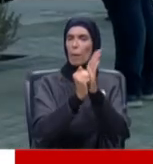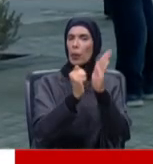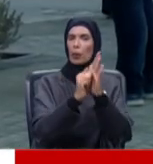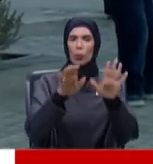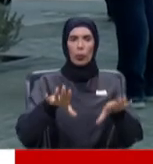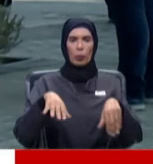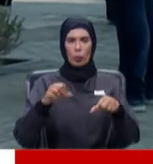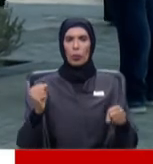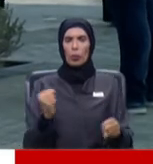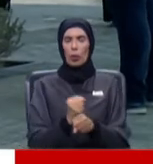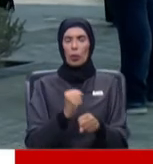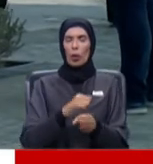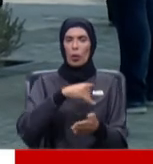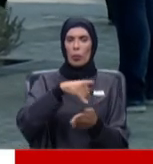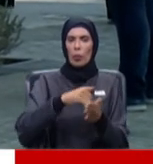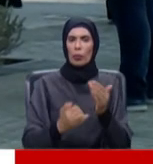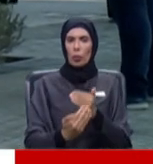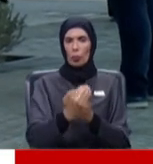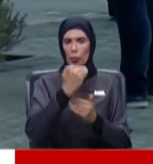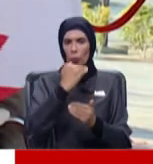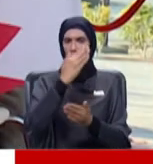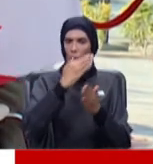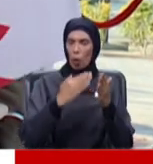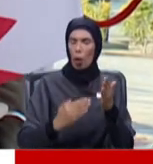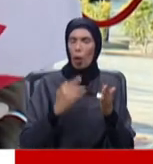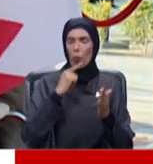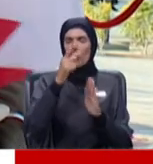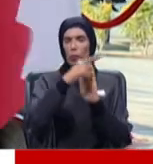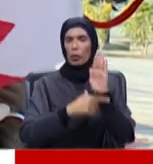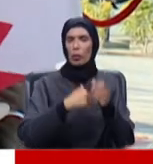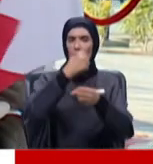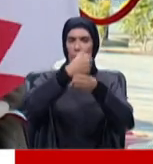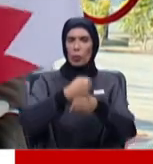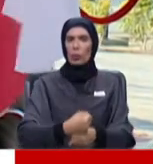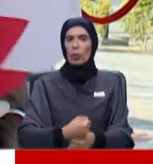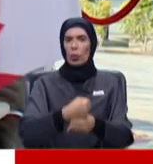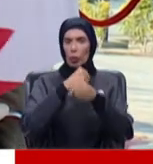استكمال العمل في المدن الجديدة لاستيعاب جزء من طلبات قوائم الانتظار